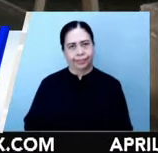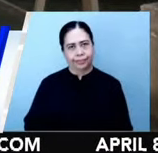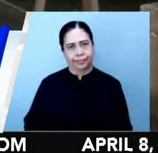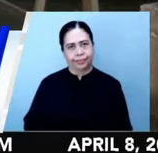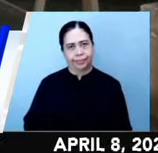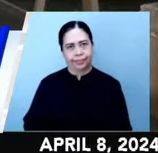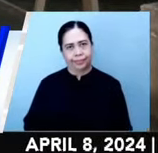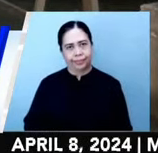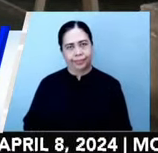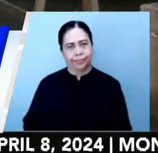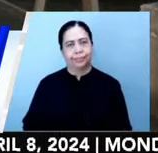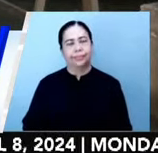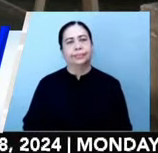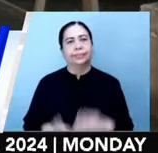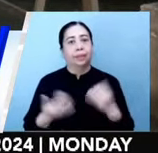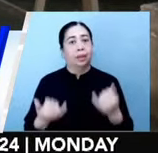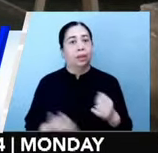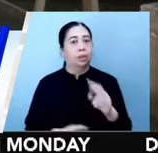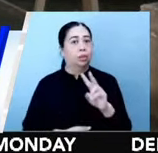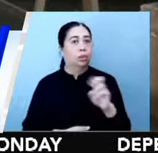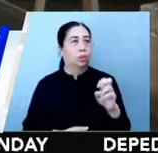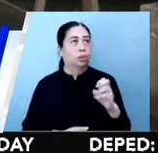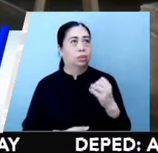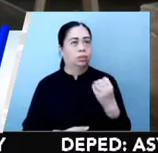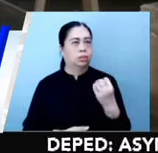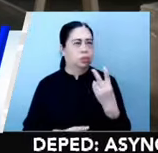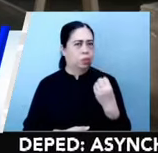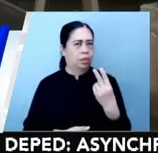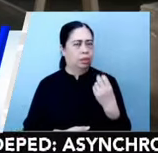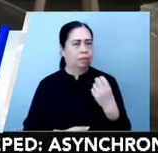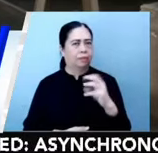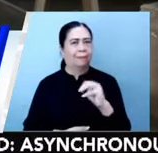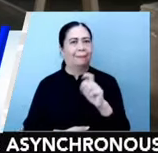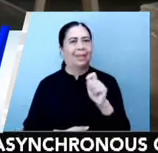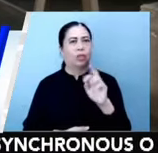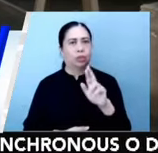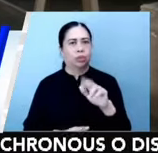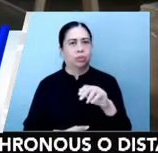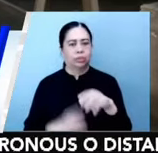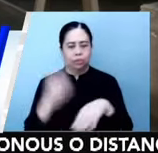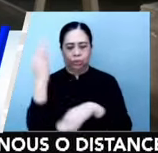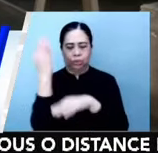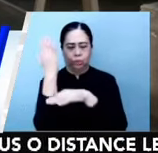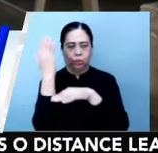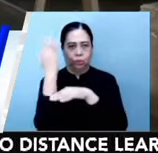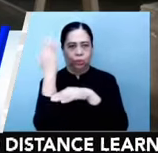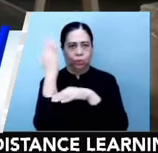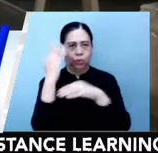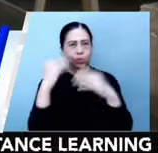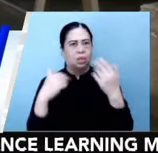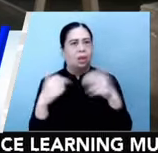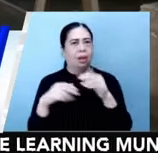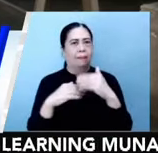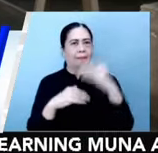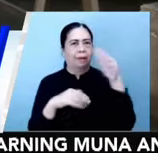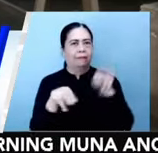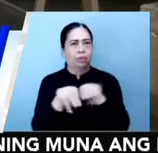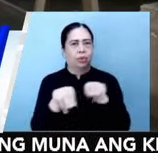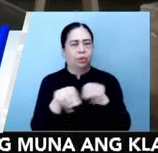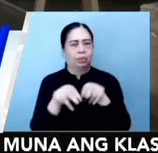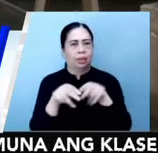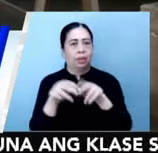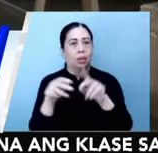Evan, nasa 212 meters above sea level yung normal water range ng Angat Dam at